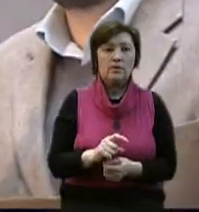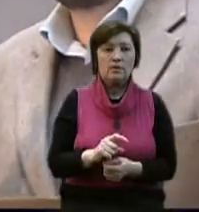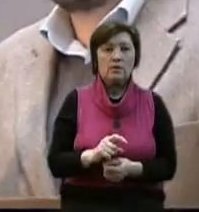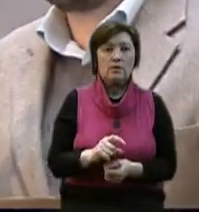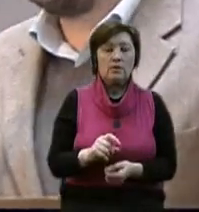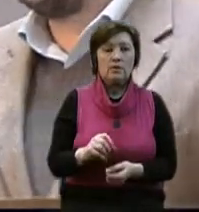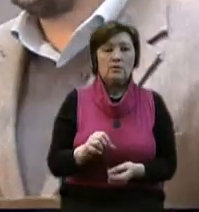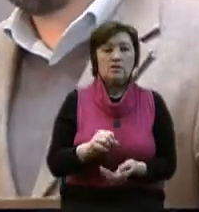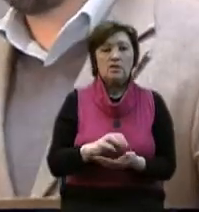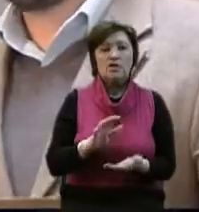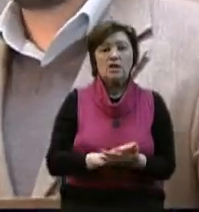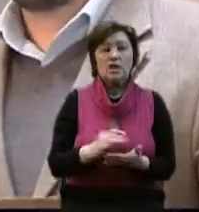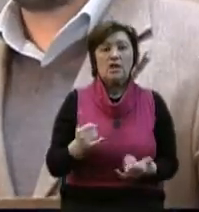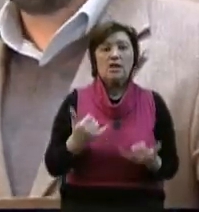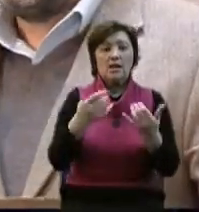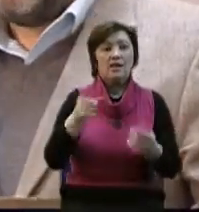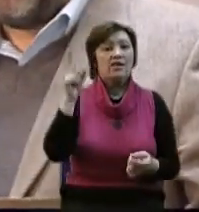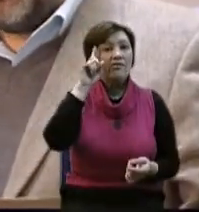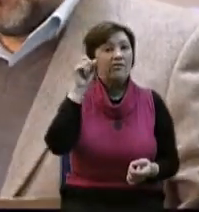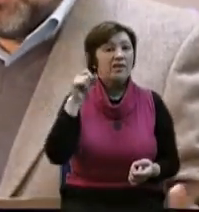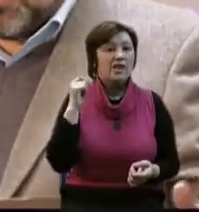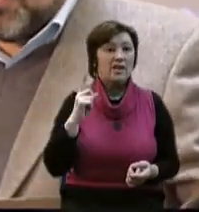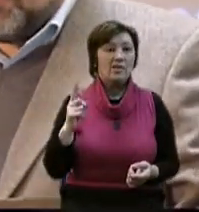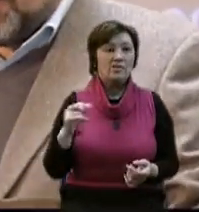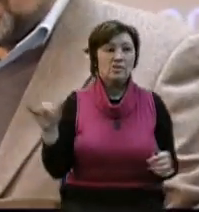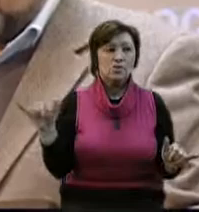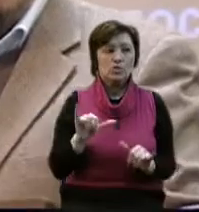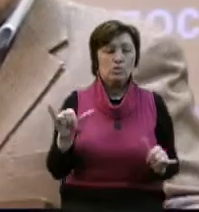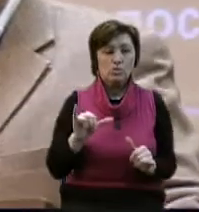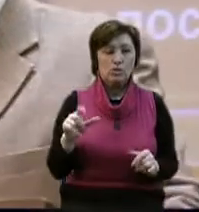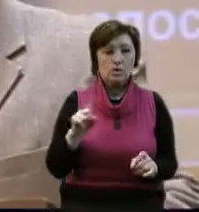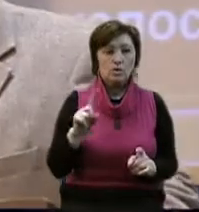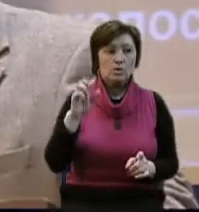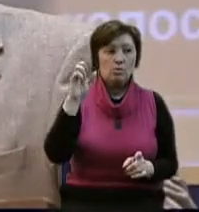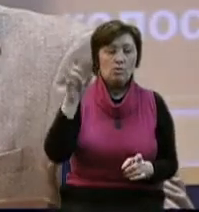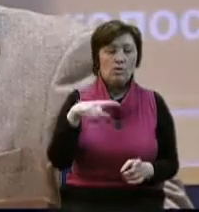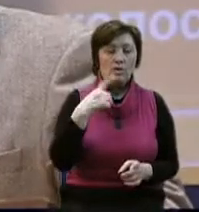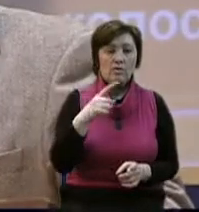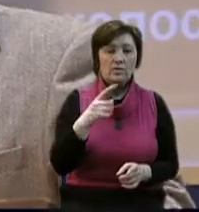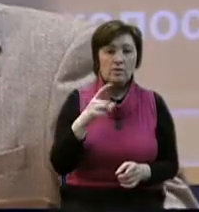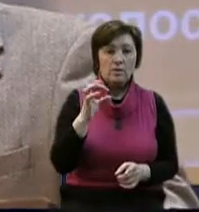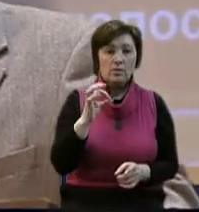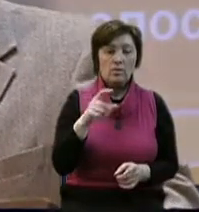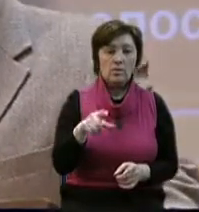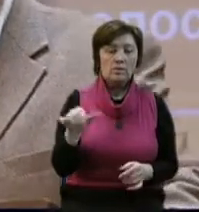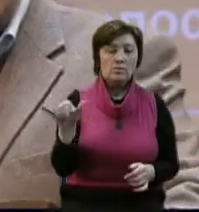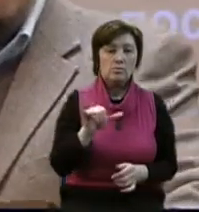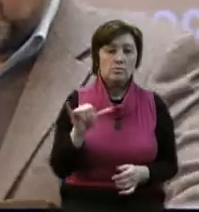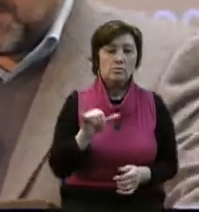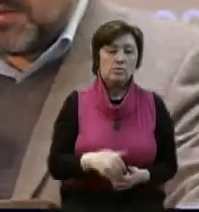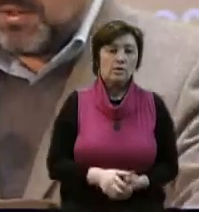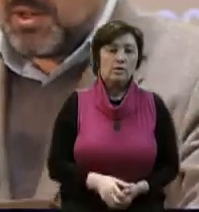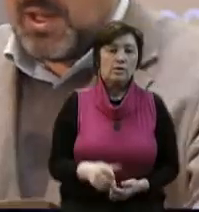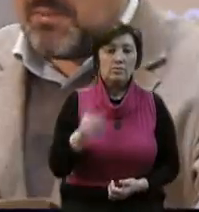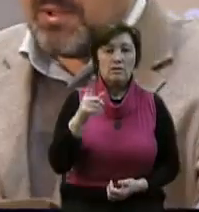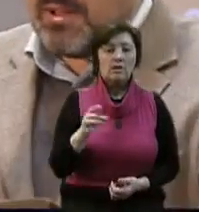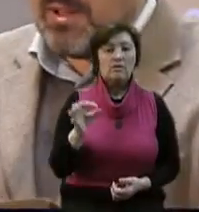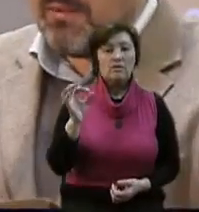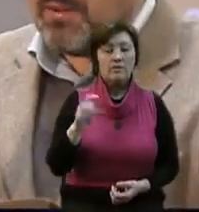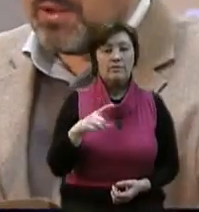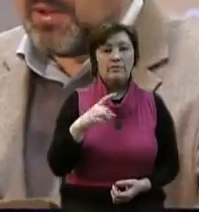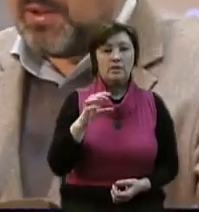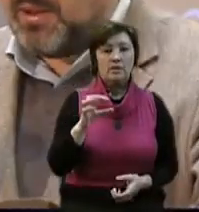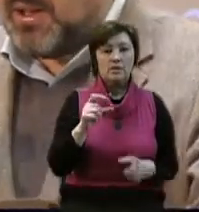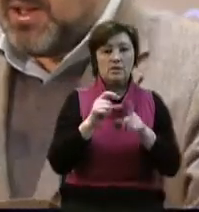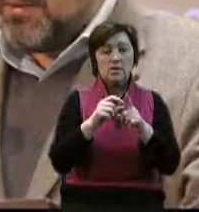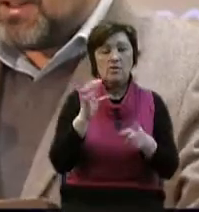означало для евреев суббота. И что Бог говорит об этом дне. Первое упоминание о субботе мы читаем в Бытие